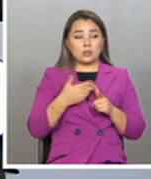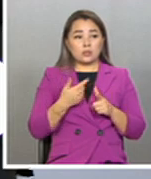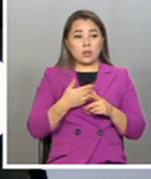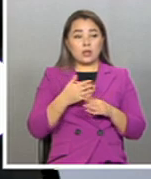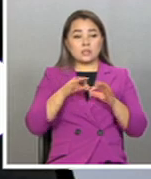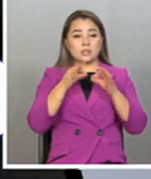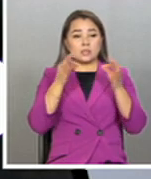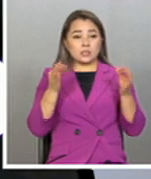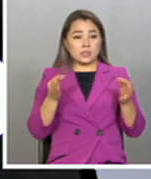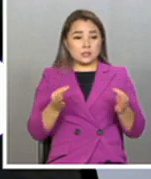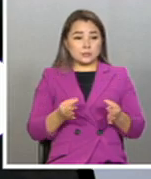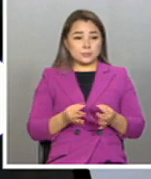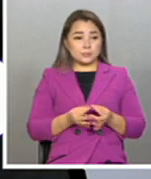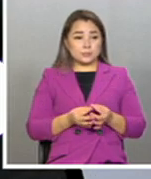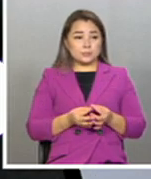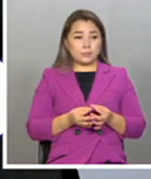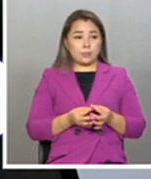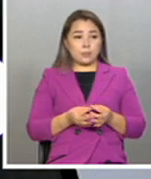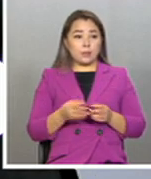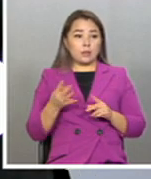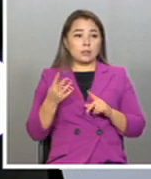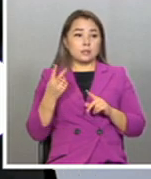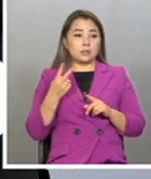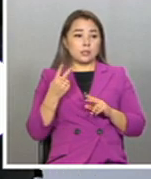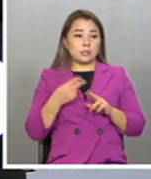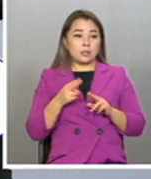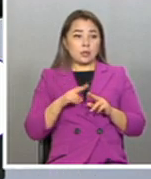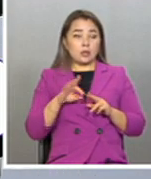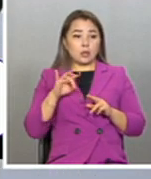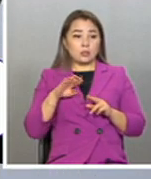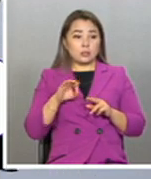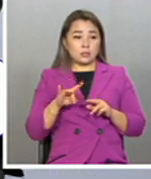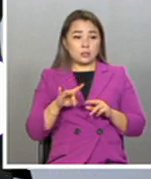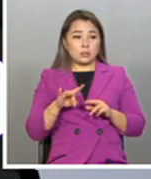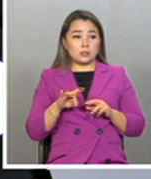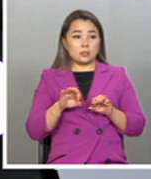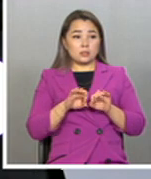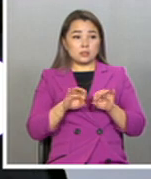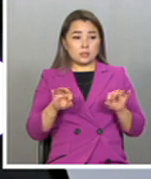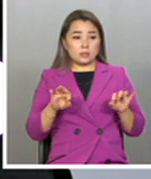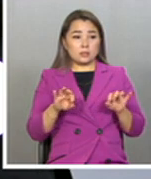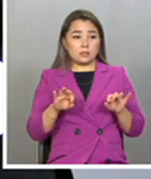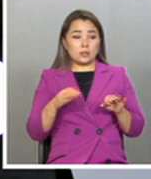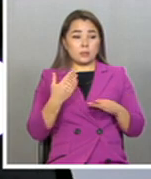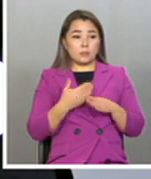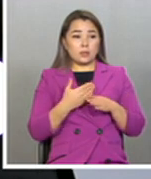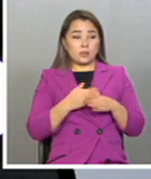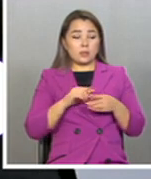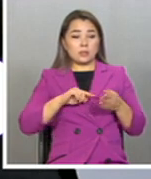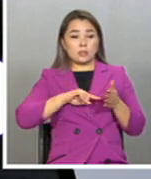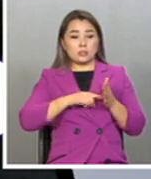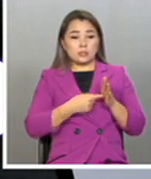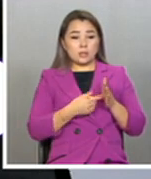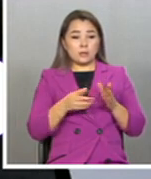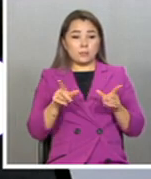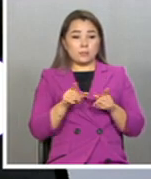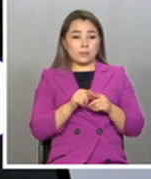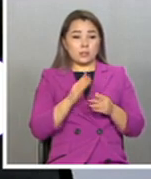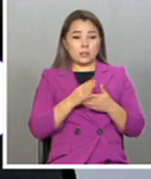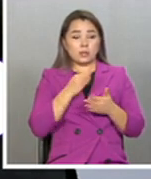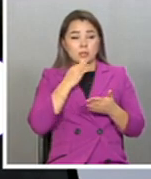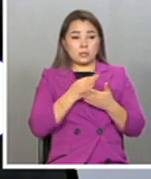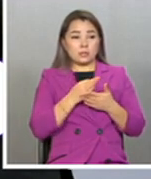Ал екінші біздегі осы ротор мен білік роторға бекітілген. Яғни ротордың қозғалысының есебіне